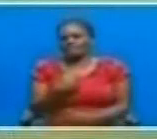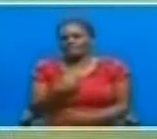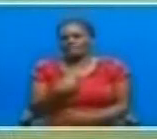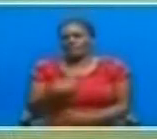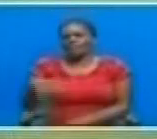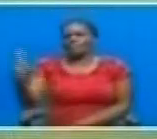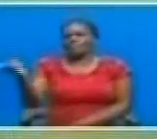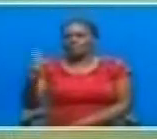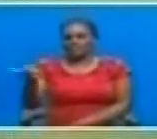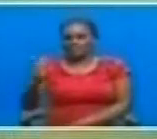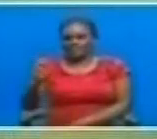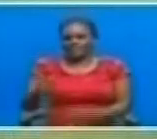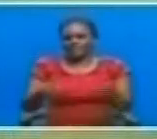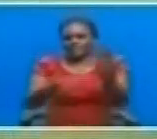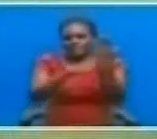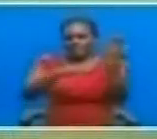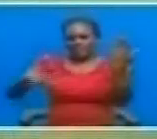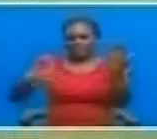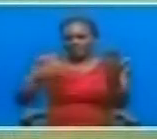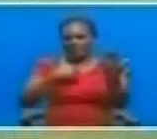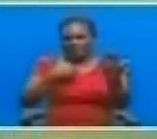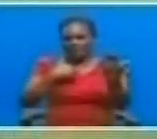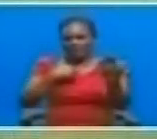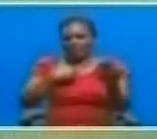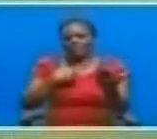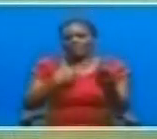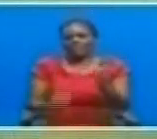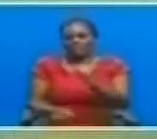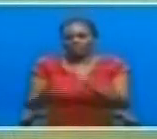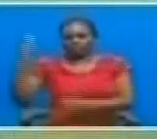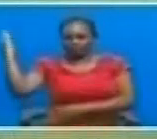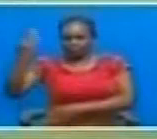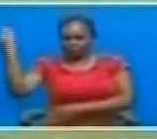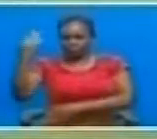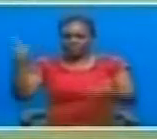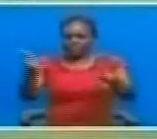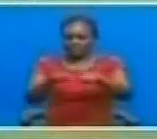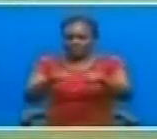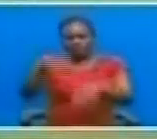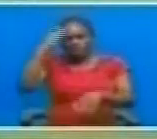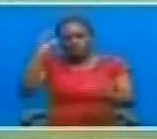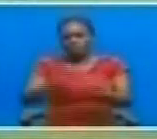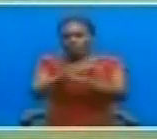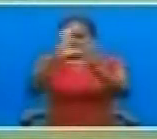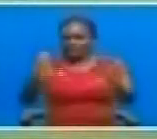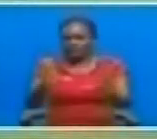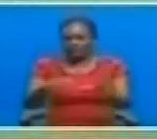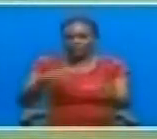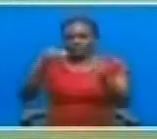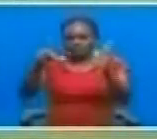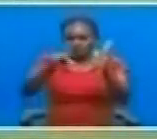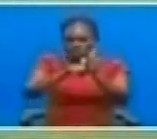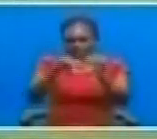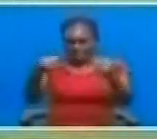wake wamekuwa kisifiwa mno kwa kuwa na ufasaha katika utoaji wa hotuba, na vile vile wamesifiwa katika kutunga na kutekeleza